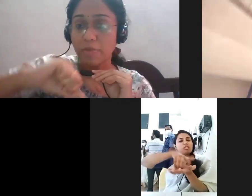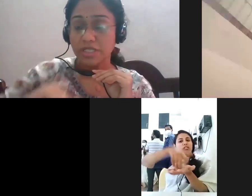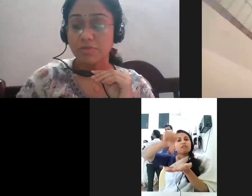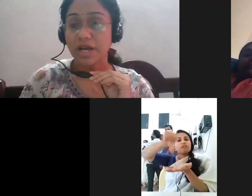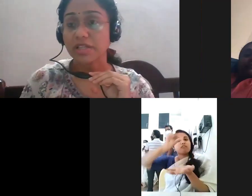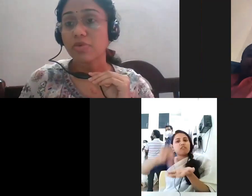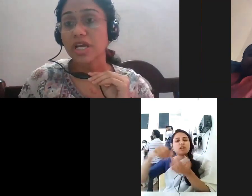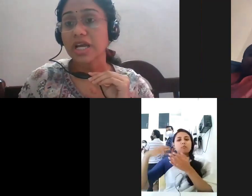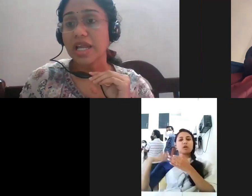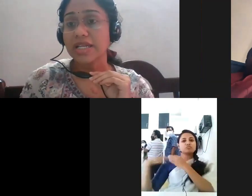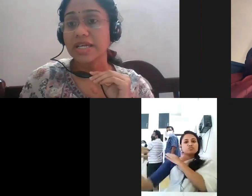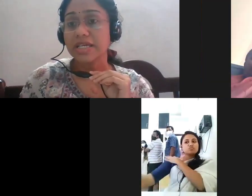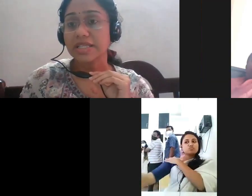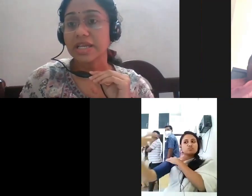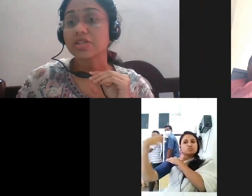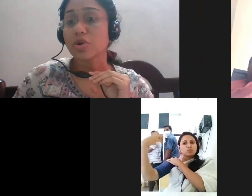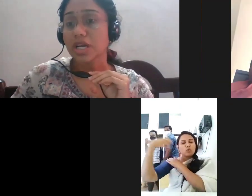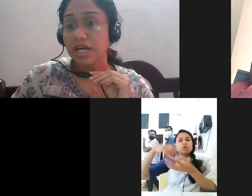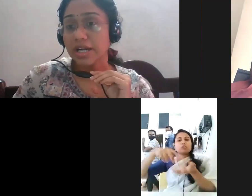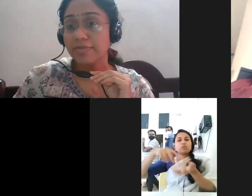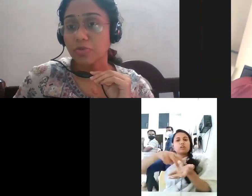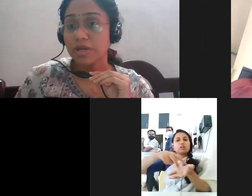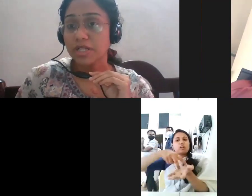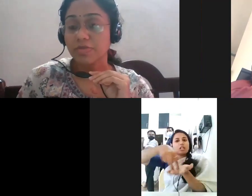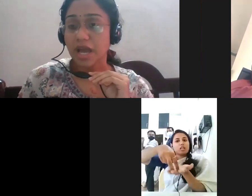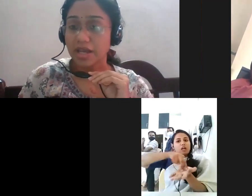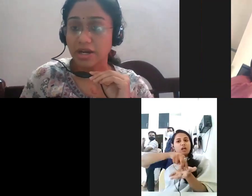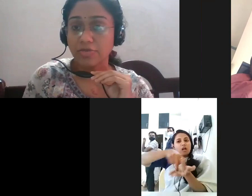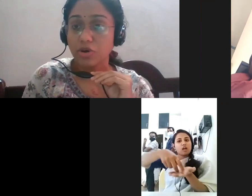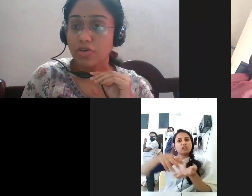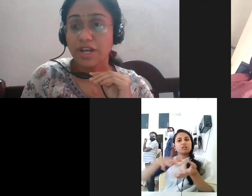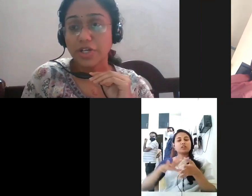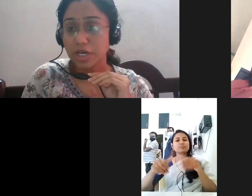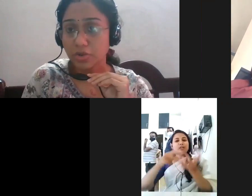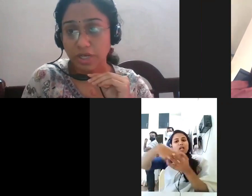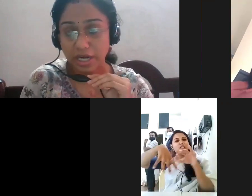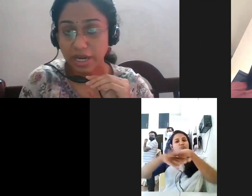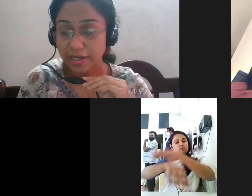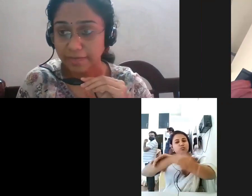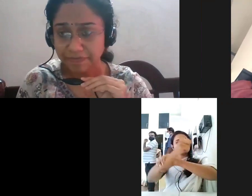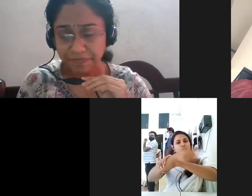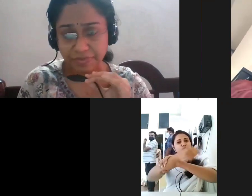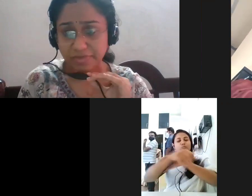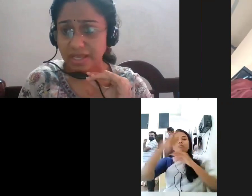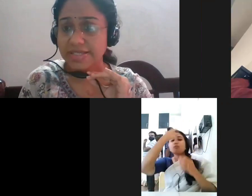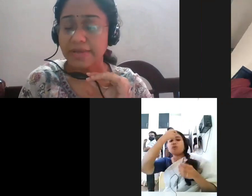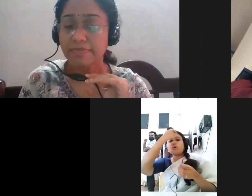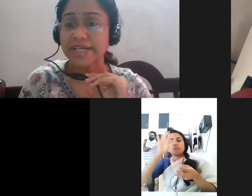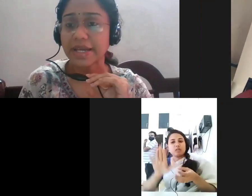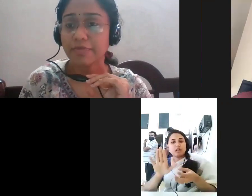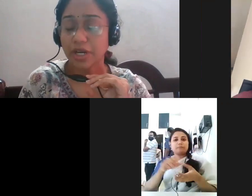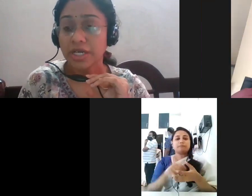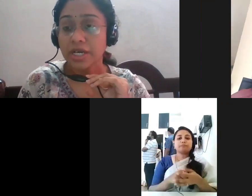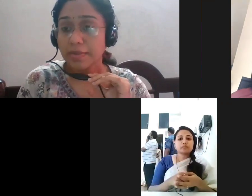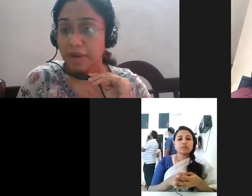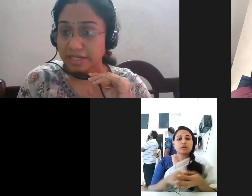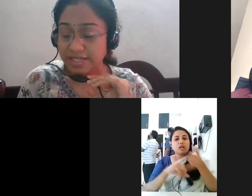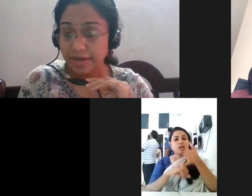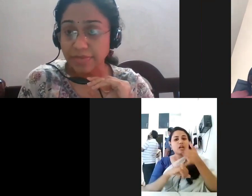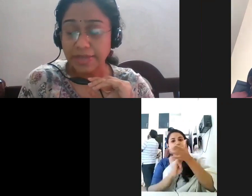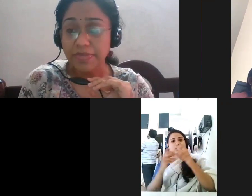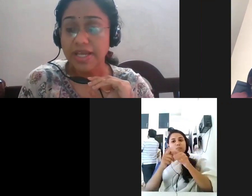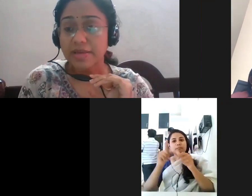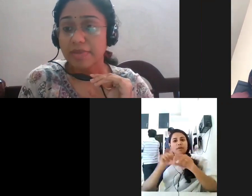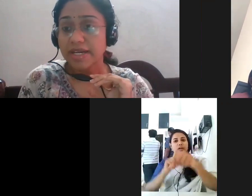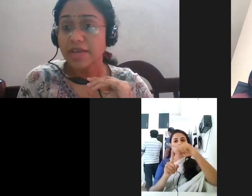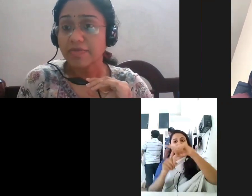ഷോൾഡർ മൂവ്മെന്റ്സും അതുപോലെ കാലിൻ്റെ രീതിയിൽ തുടകളുടെ മൂവ്മെന്റ്സും കാര്യങ്ങളും കുറവായിട്ടുള്ള കുട്ടികളായിരിക്കും SMA type 1. അറ്റ് ദ